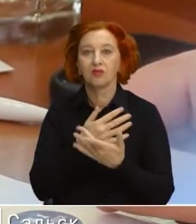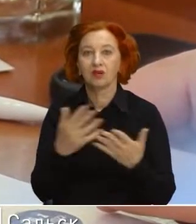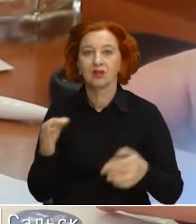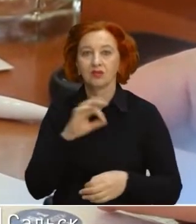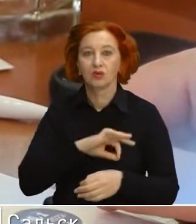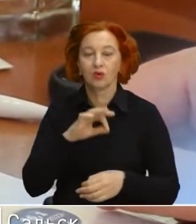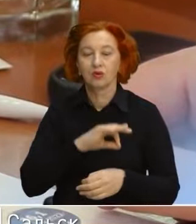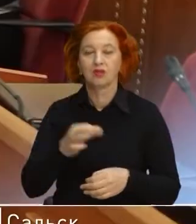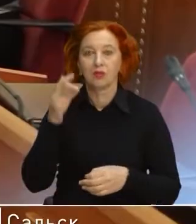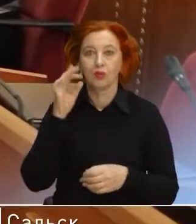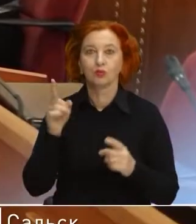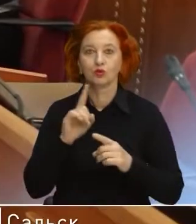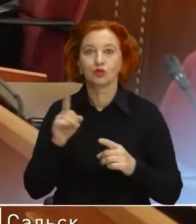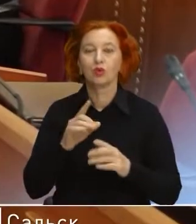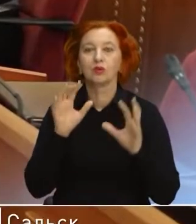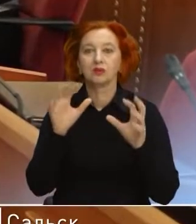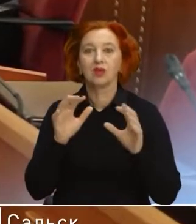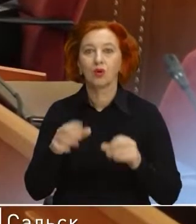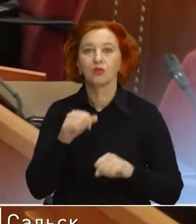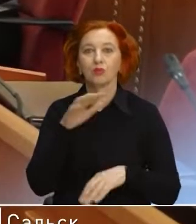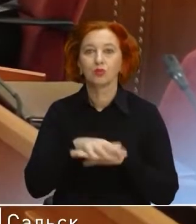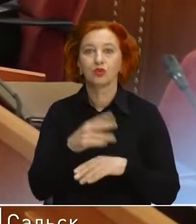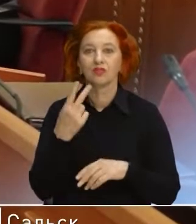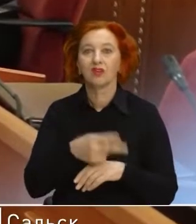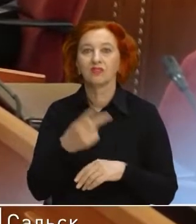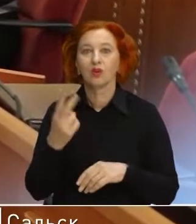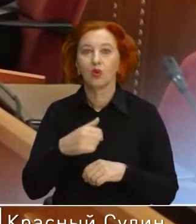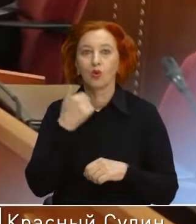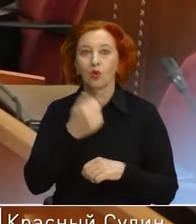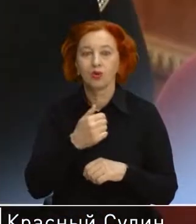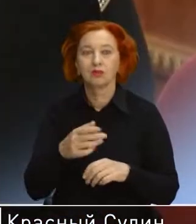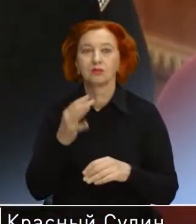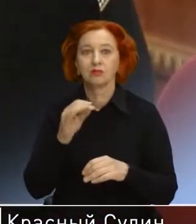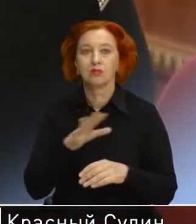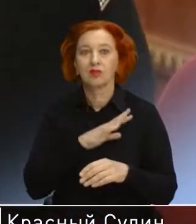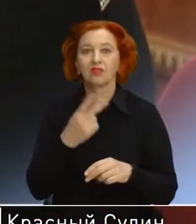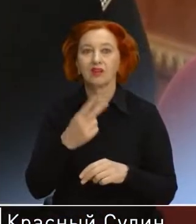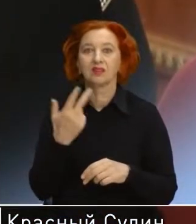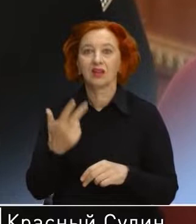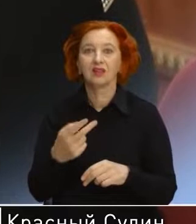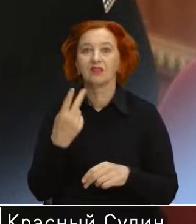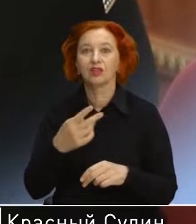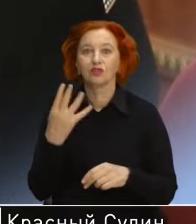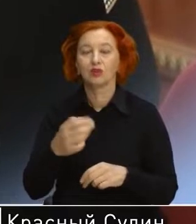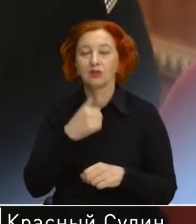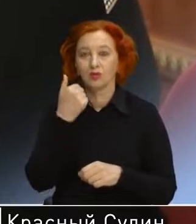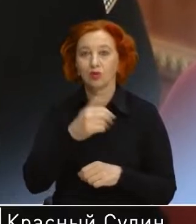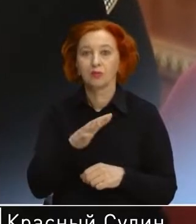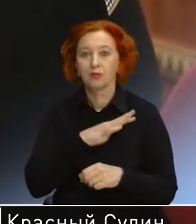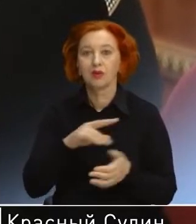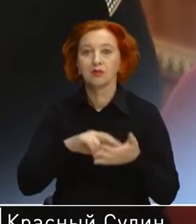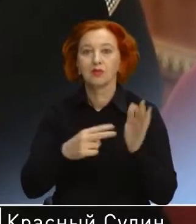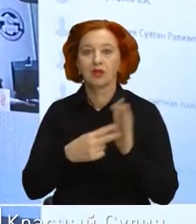доходы. Напомню, что закон об областном бюджете на 2022 год и на плановый период 2023-2024 годов был